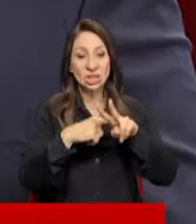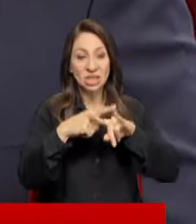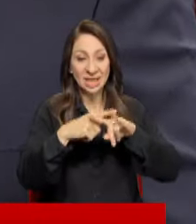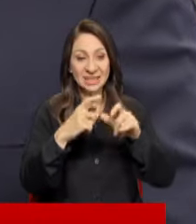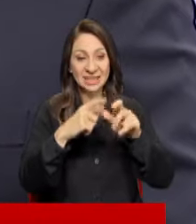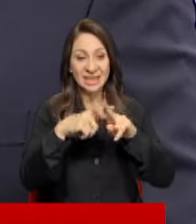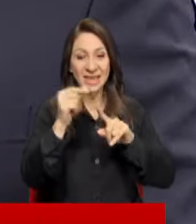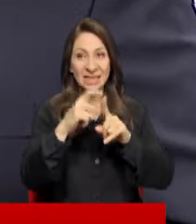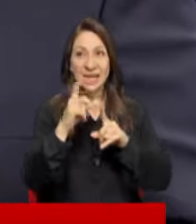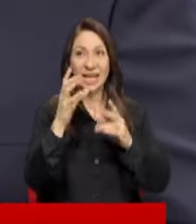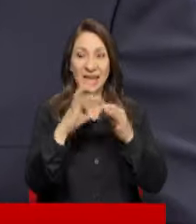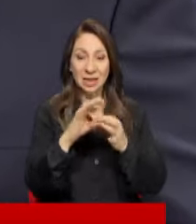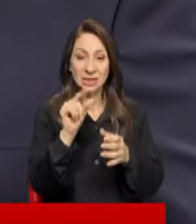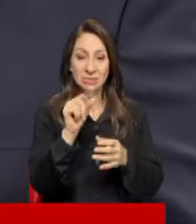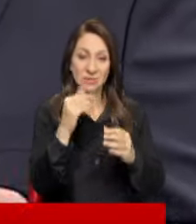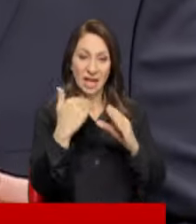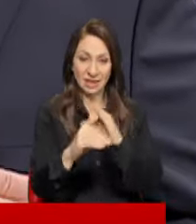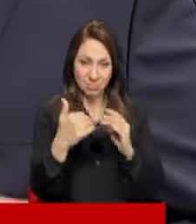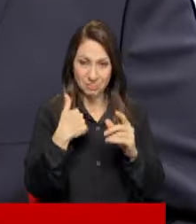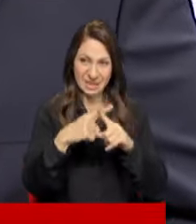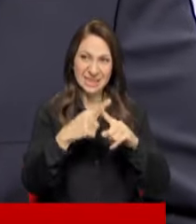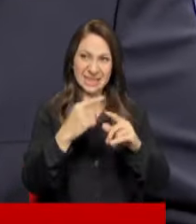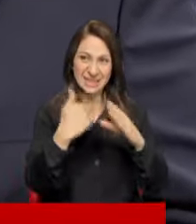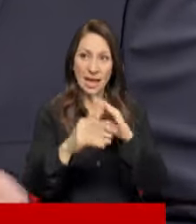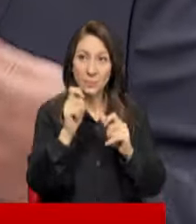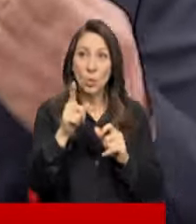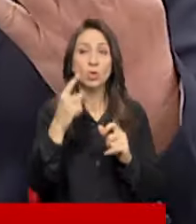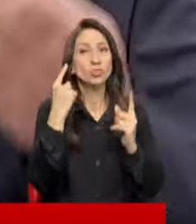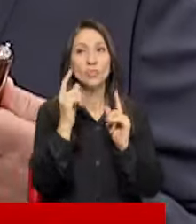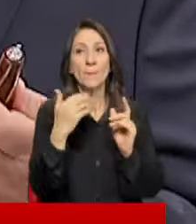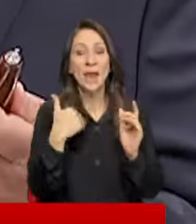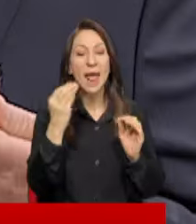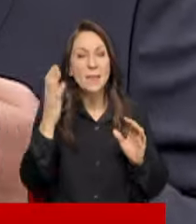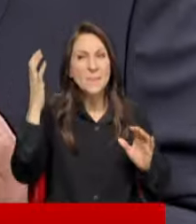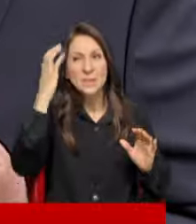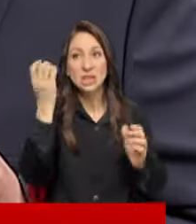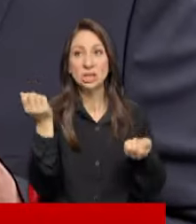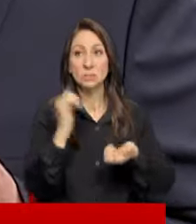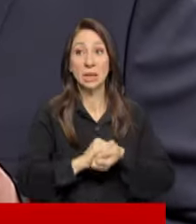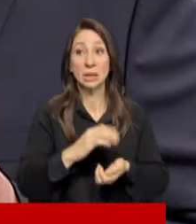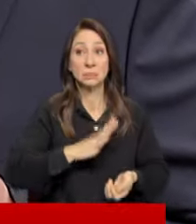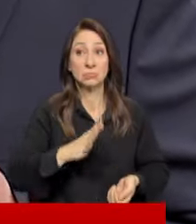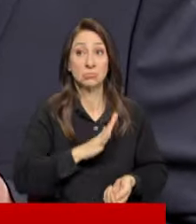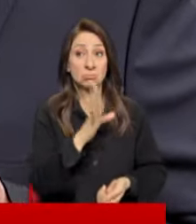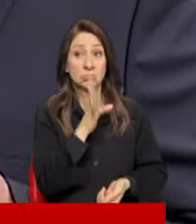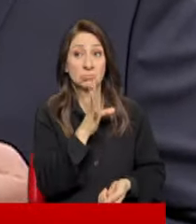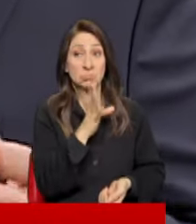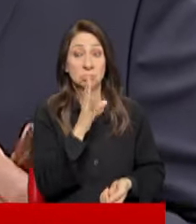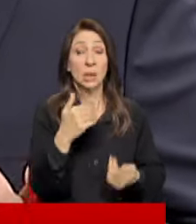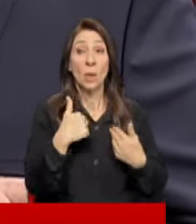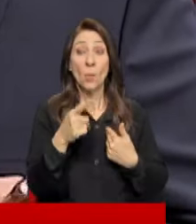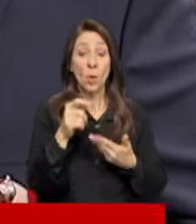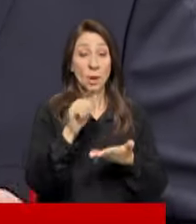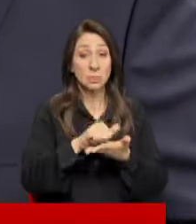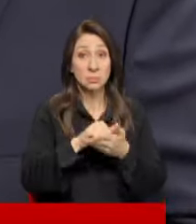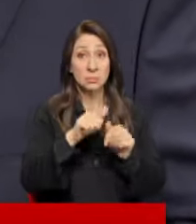bir tweet nedeniyle. Ama ben öyle düşünmüyorum. Ben biliyorsunuz en başından beri işbirliği yapılması taraftarıydım. Bu